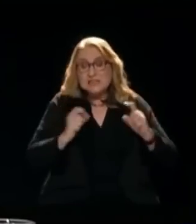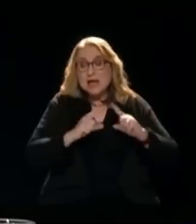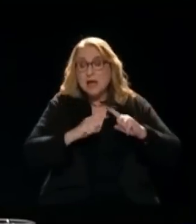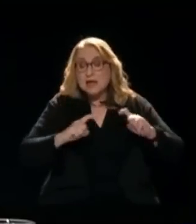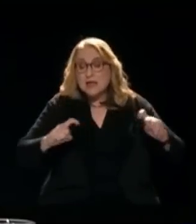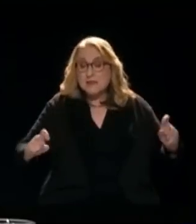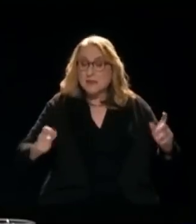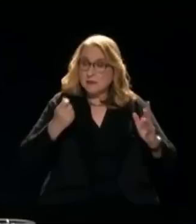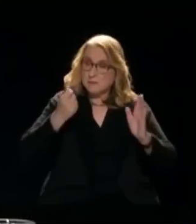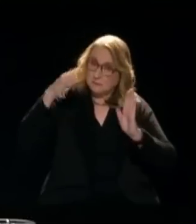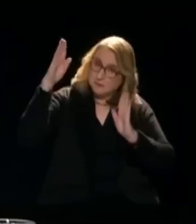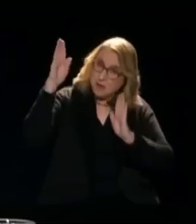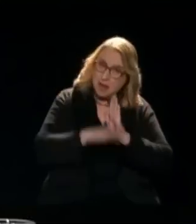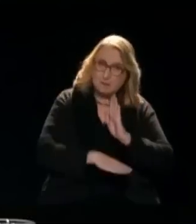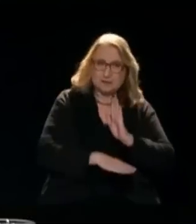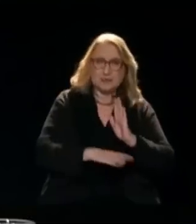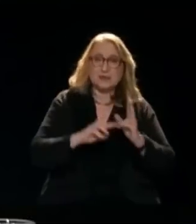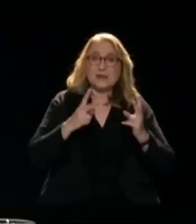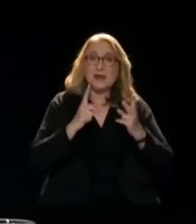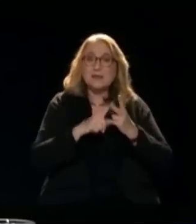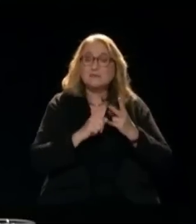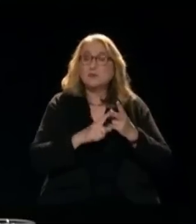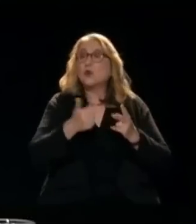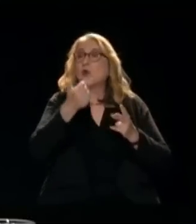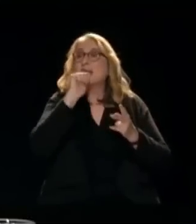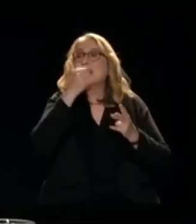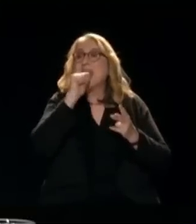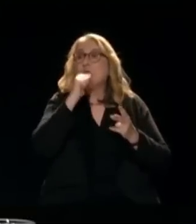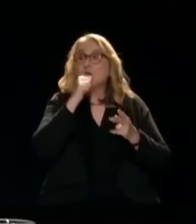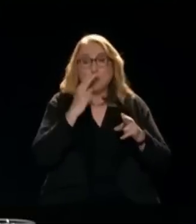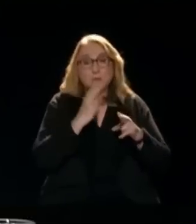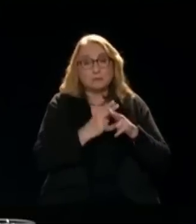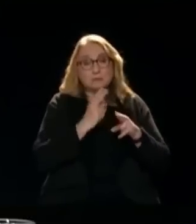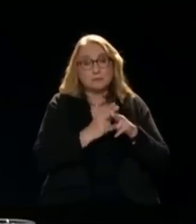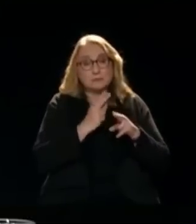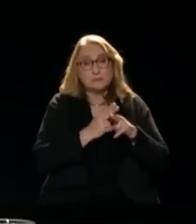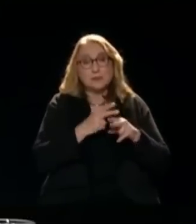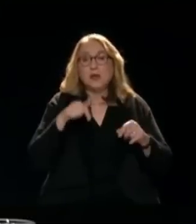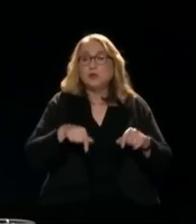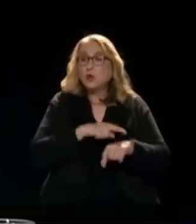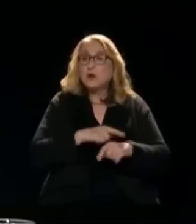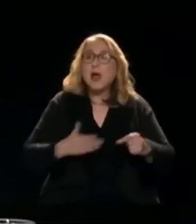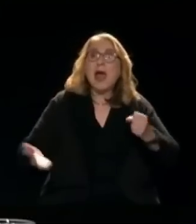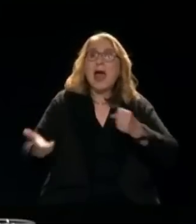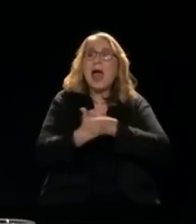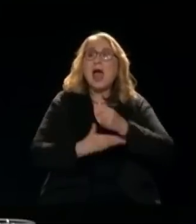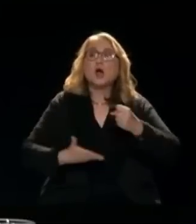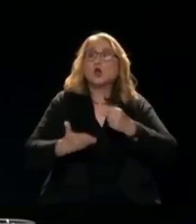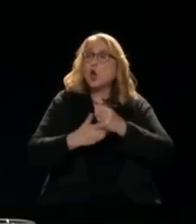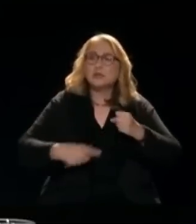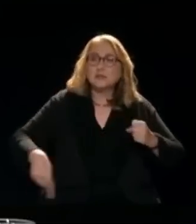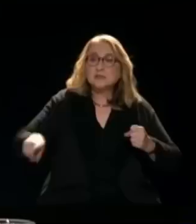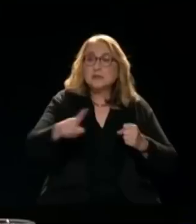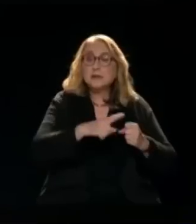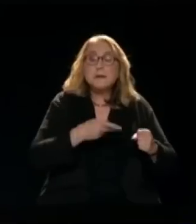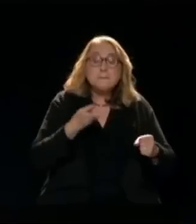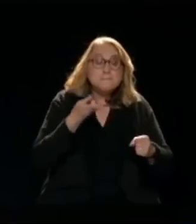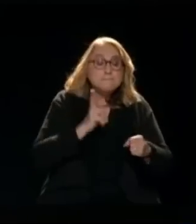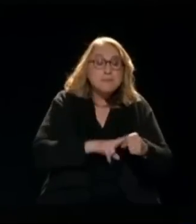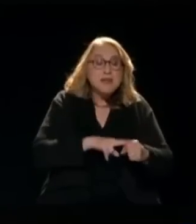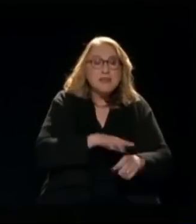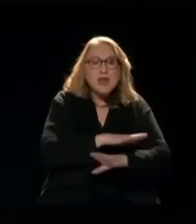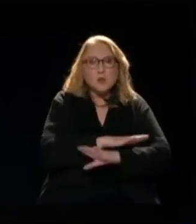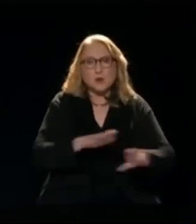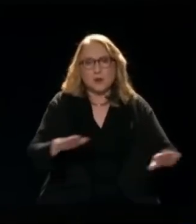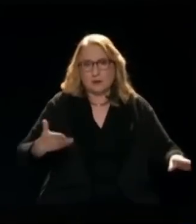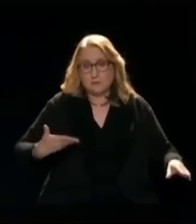Και το δεύτερο, να βοηθήσουμε τον αγρότη να μην πεθάνει. Γιατί αυτή τη στιγμή η αγροδιά πεθαίνει. Και πρέπει να μην πεθάνει. Καύσιμα χωρίς